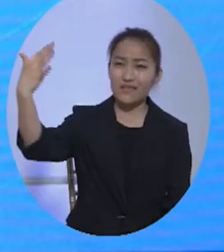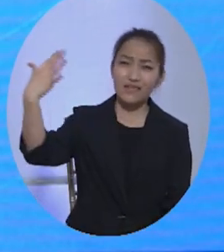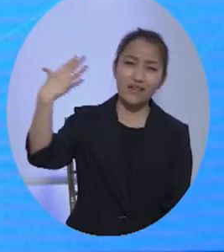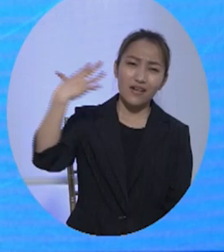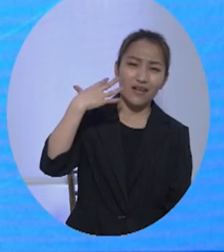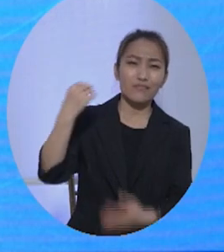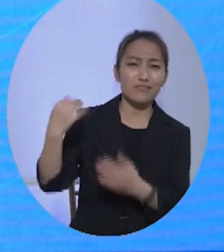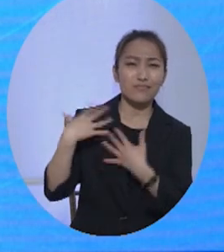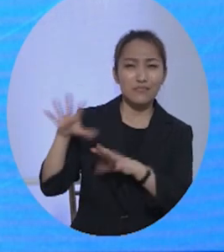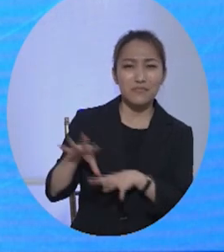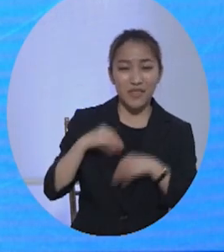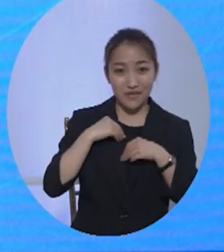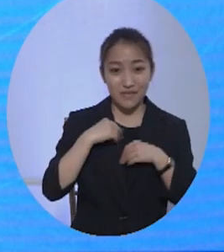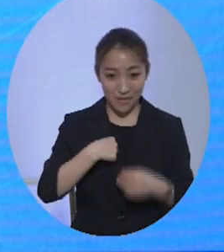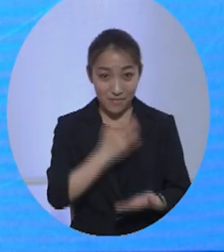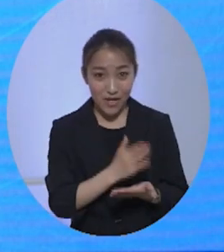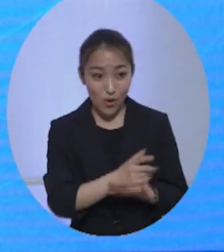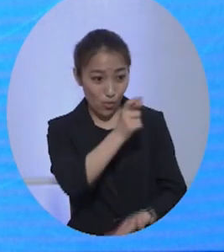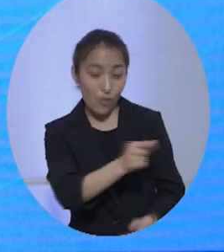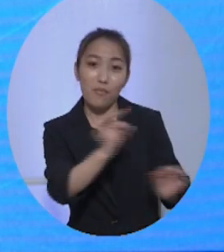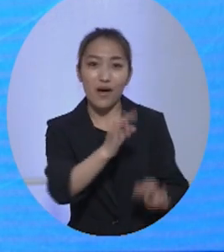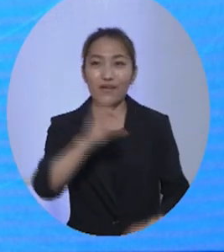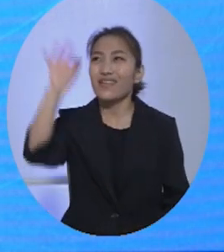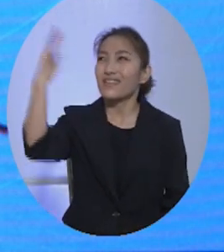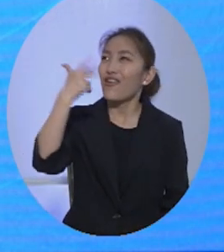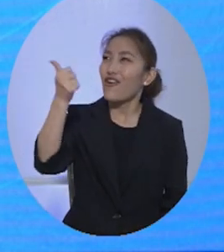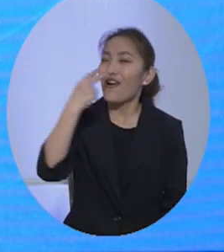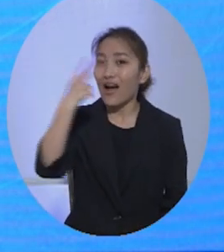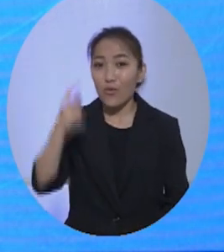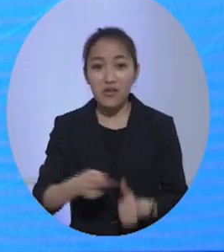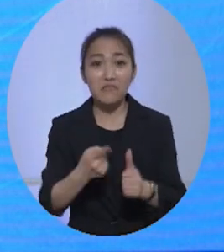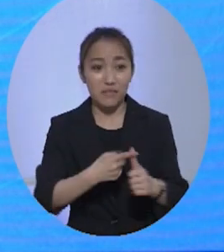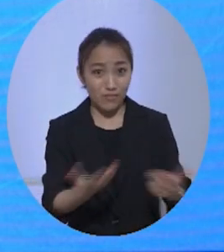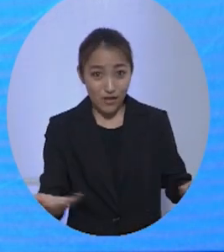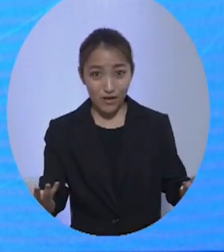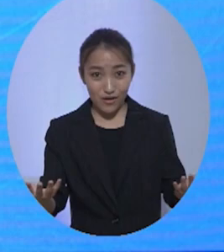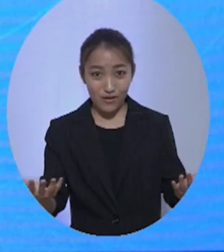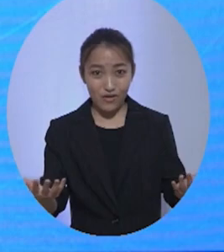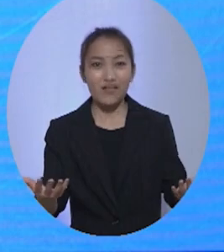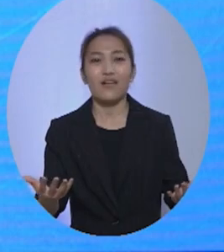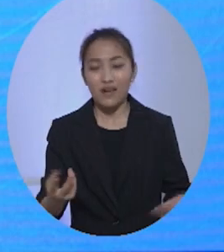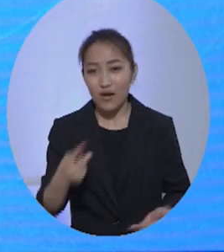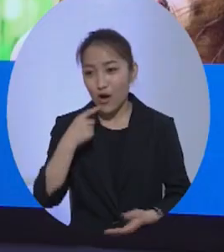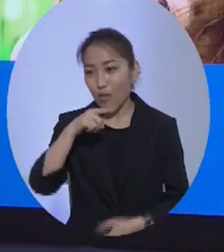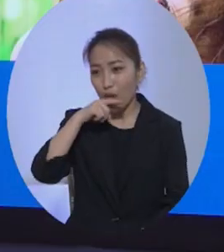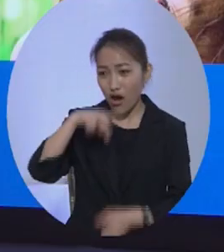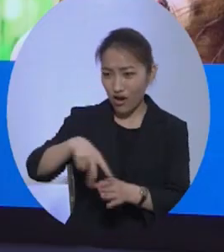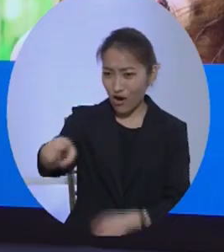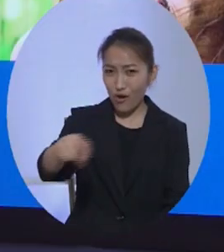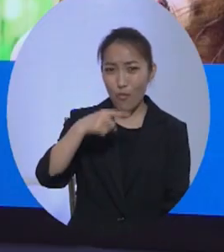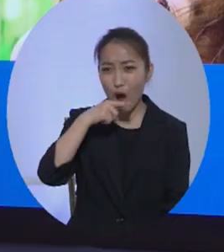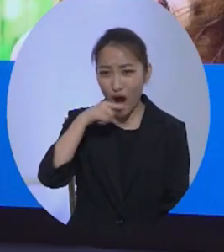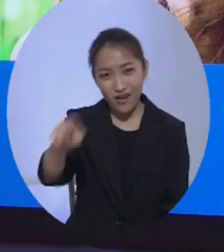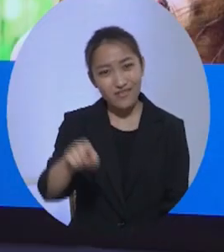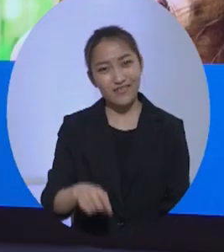штэ. Хүн байхгүй бол тэр нарны туяаг хин харах юм. Тийм байгаа үсттэй тийм ээ. Өөрөөр хэлэх юм бол энэ морь байна гэж би харж байгаа учраас